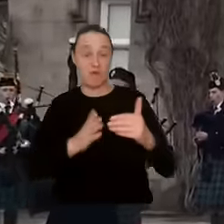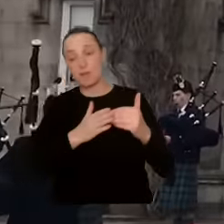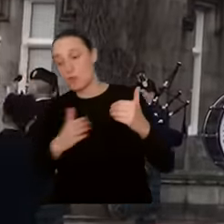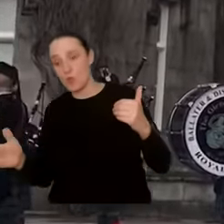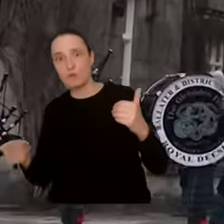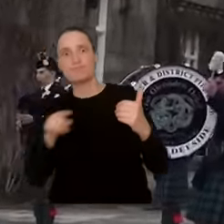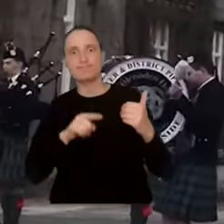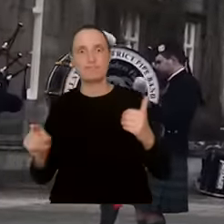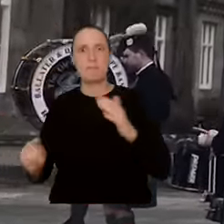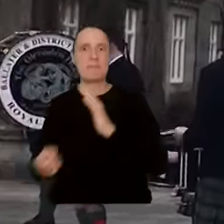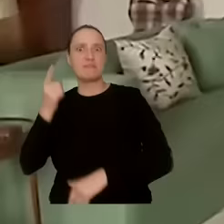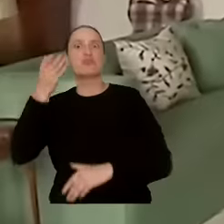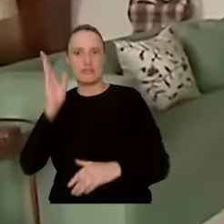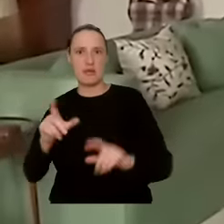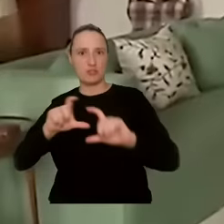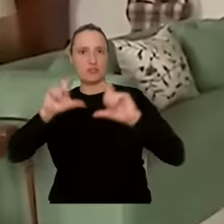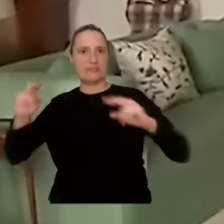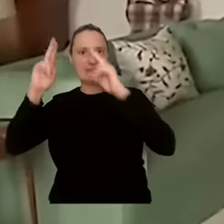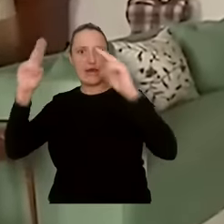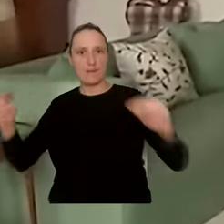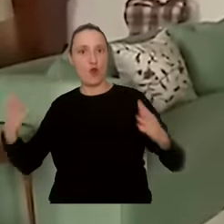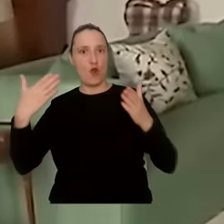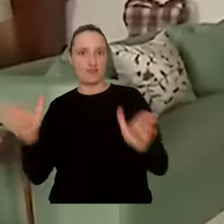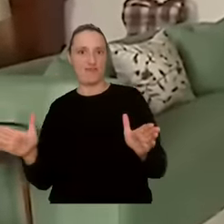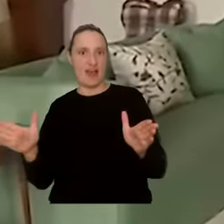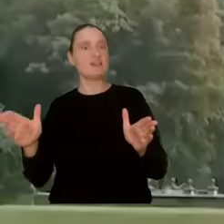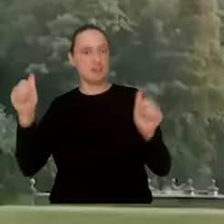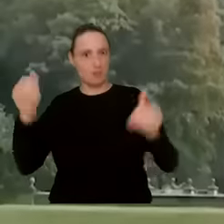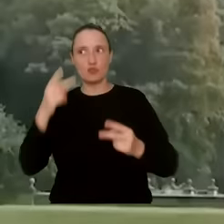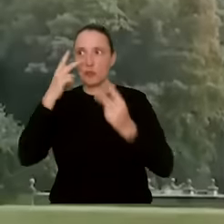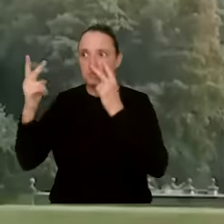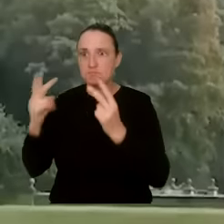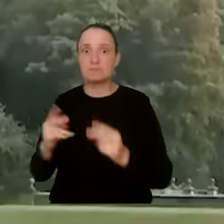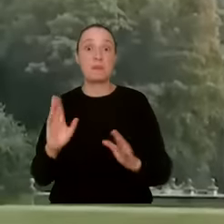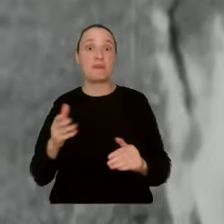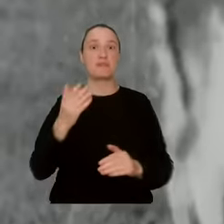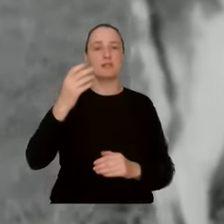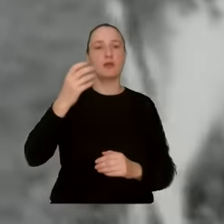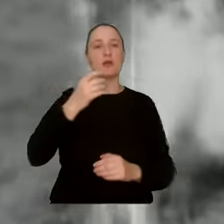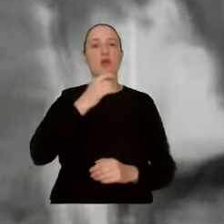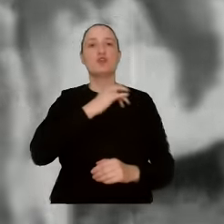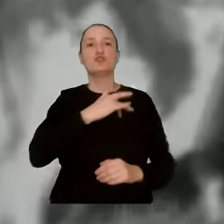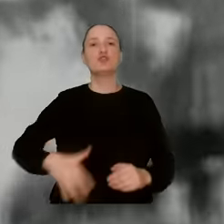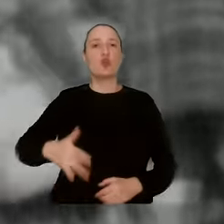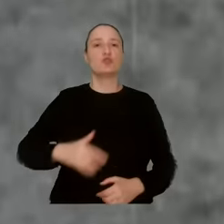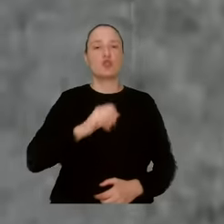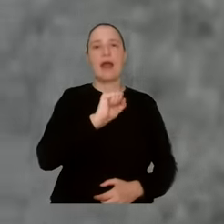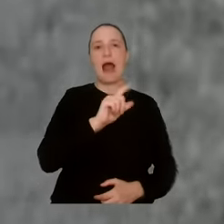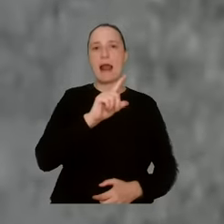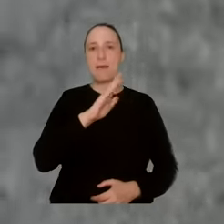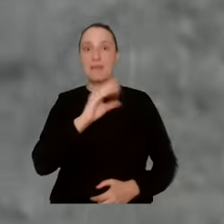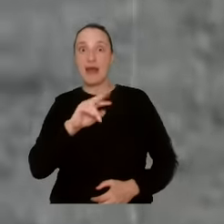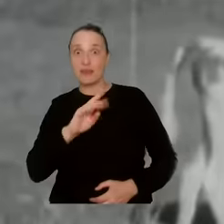Szkocji udostępni wnętrza odwiedzającym. Zabytkowe komnaty pamiętają czasy księcia Alberta i królowej Wiktorii. Z kolei Elżbieta II,